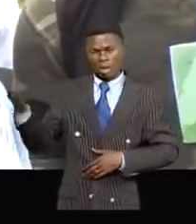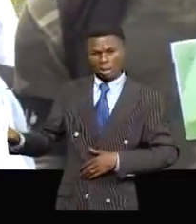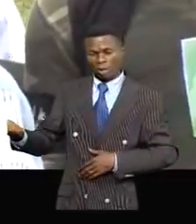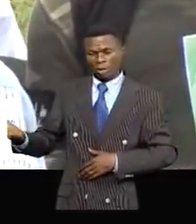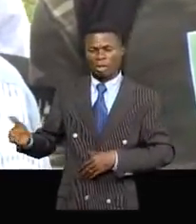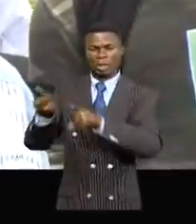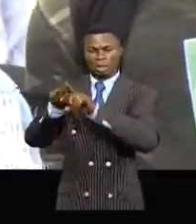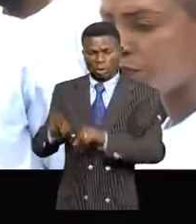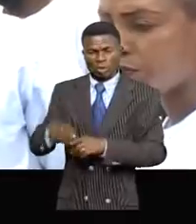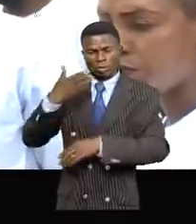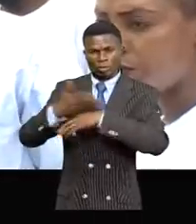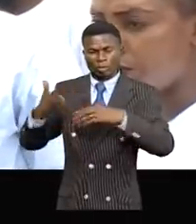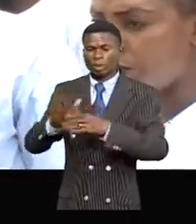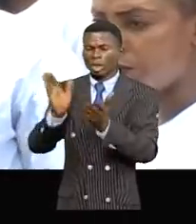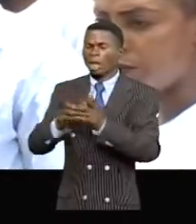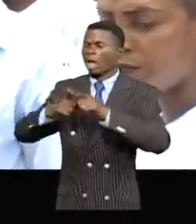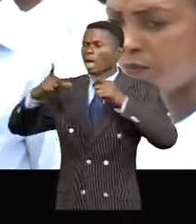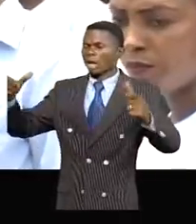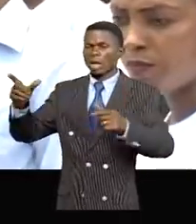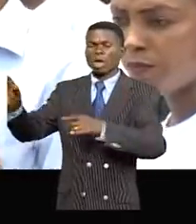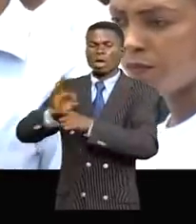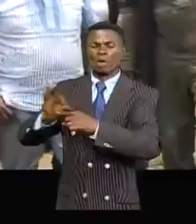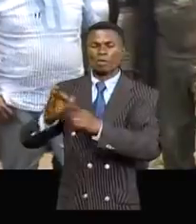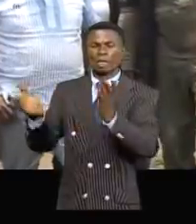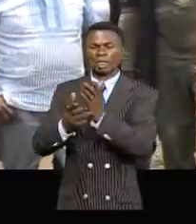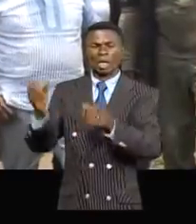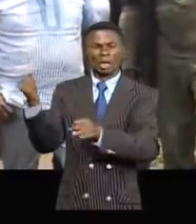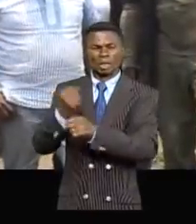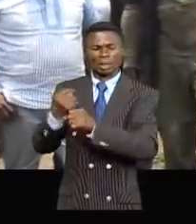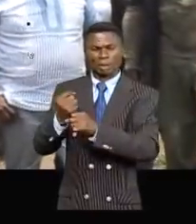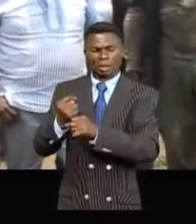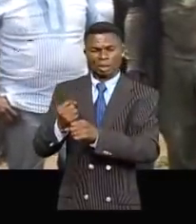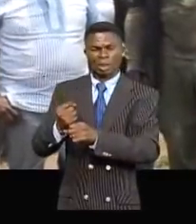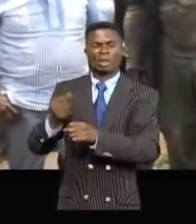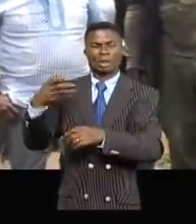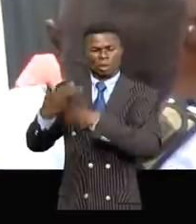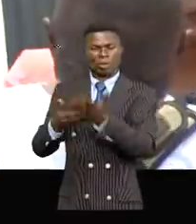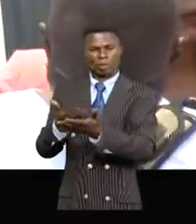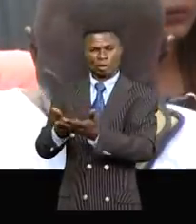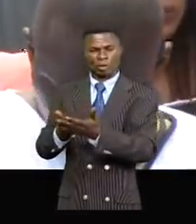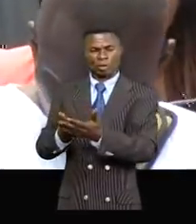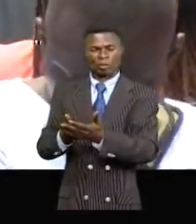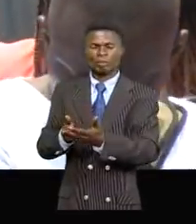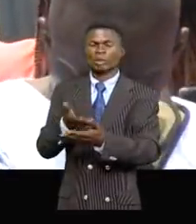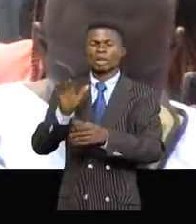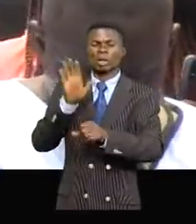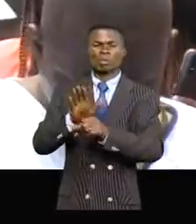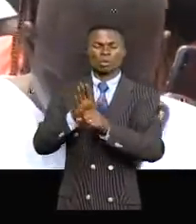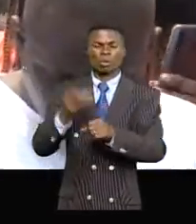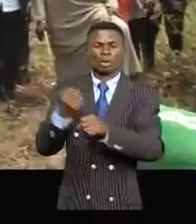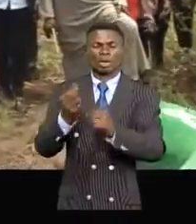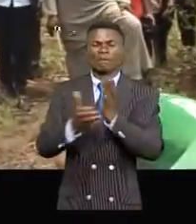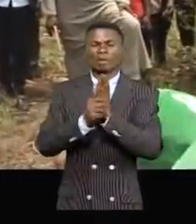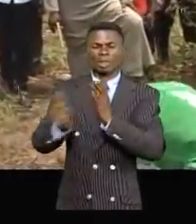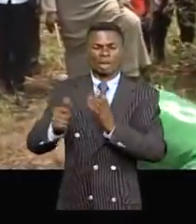de l'autre côté, une grande école de formation technique et professionnelle devant déverser une main-d'œuvre qualifiée